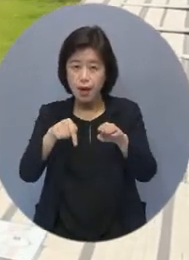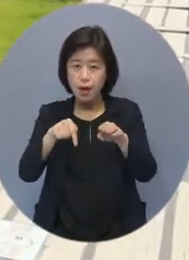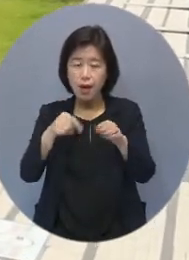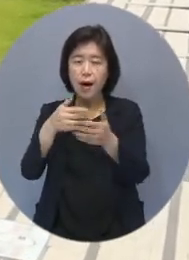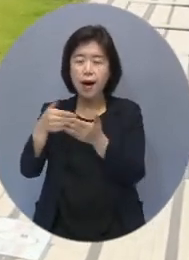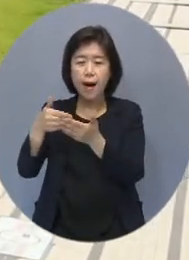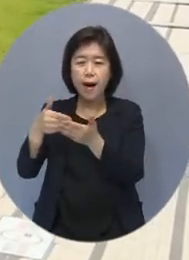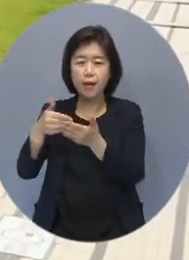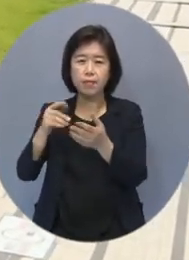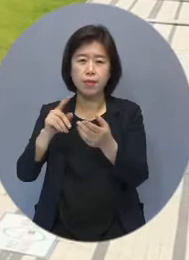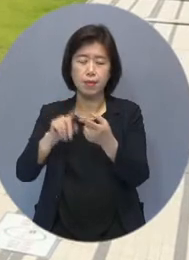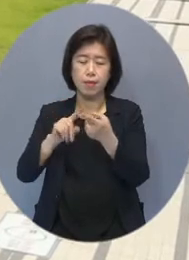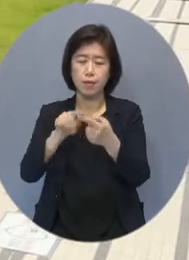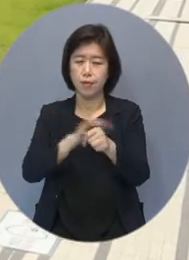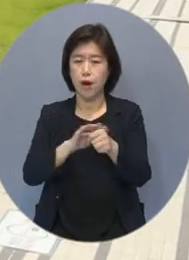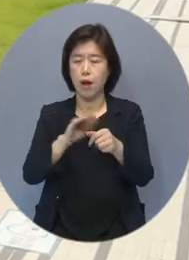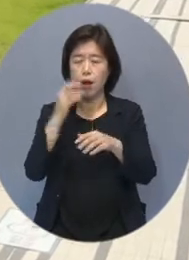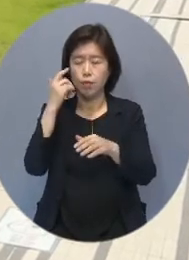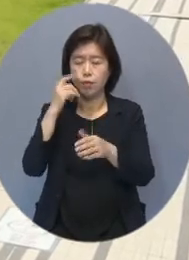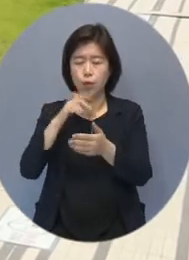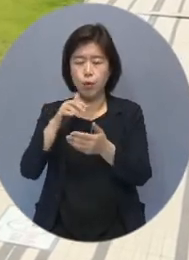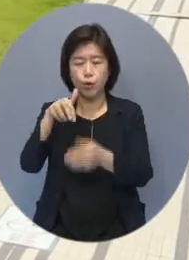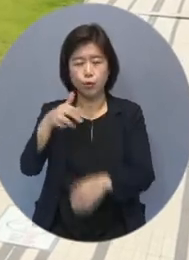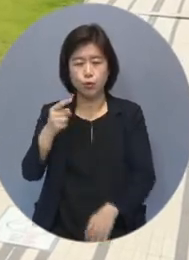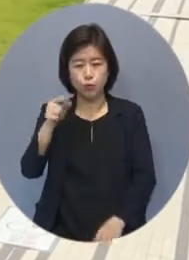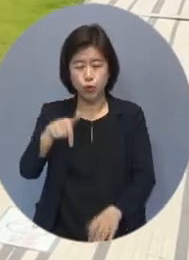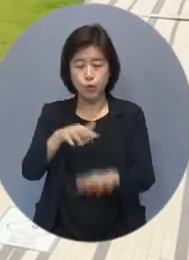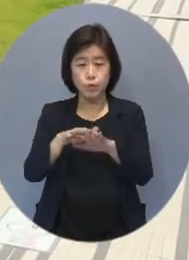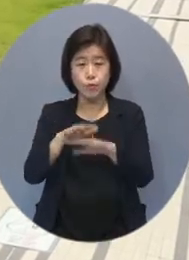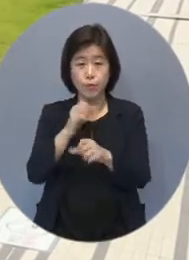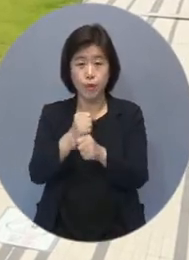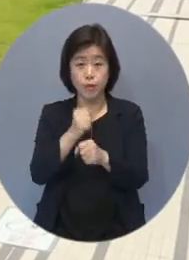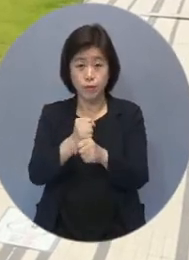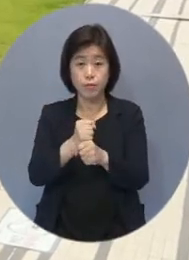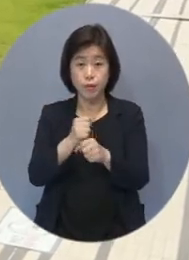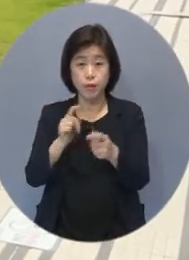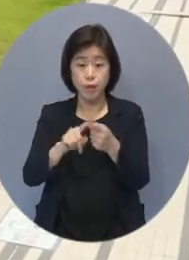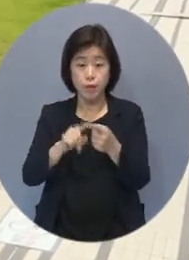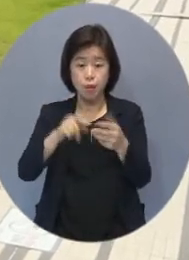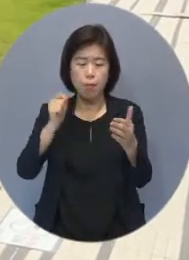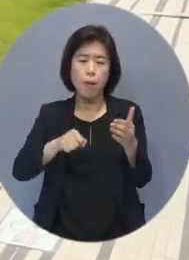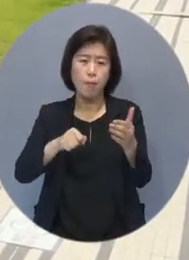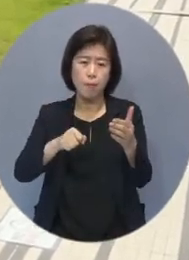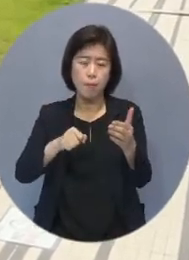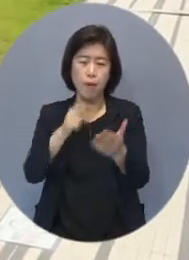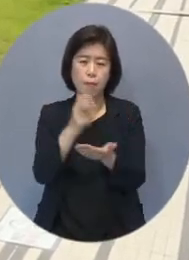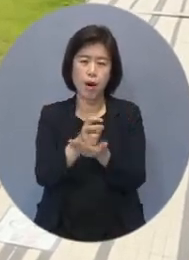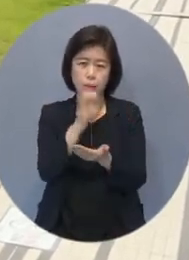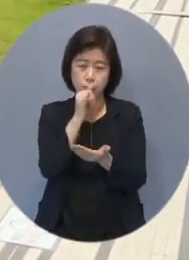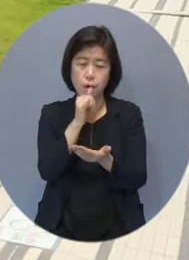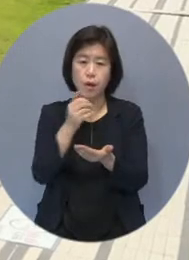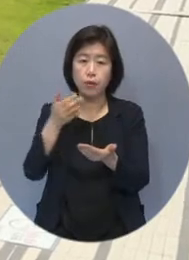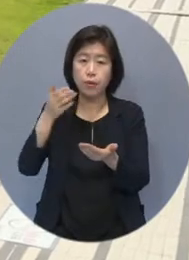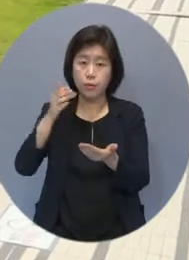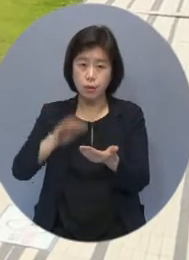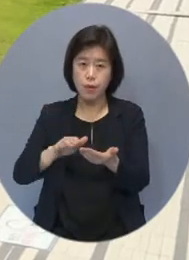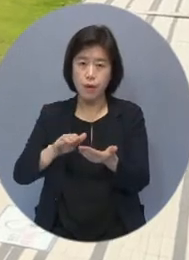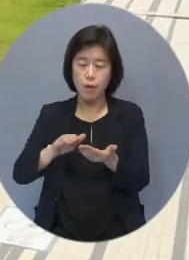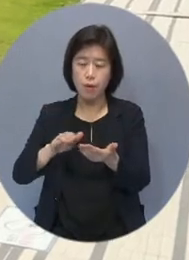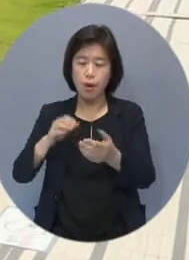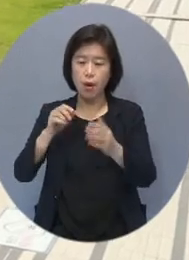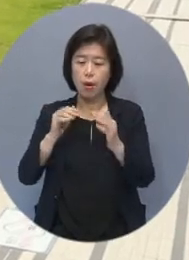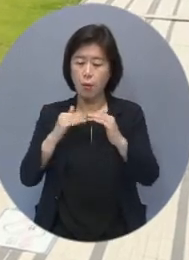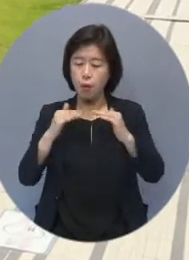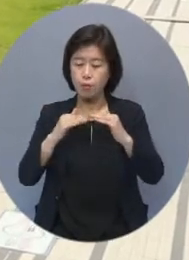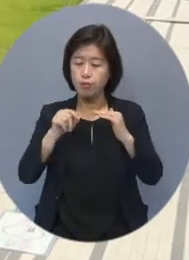없다 보니 시각장애분들이 자유롭게 조금 다닐 수 있는 여건이 부족하거든요. 그러다 보니까 이